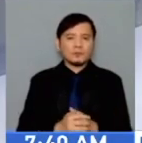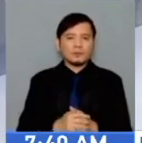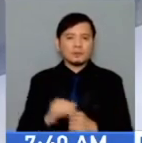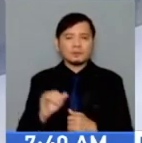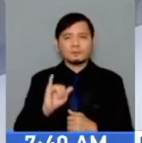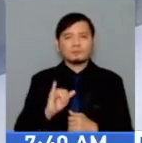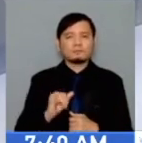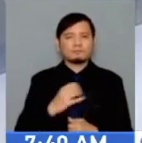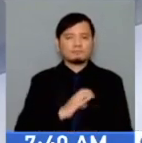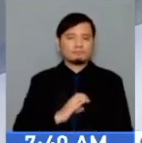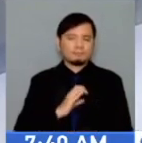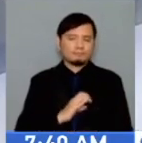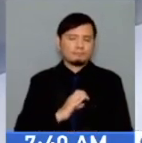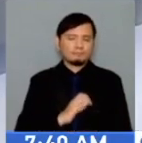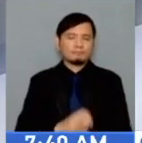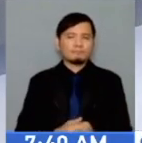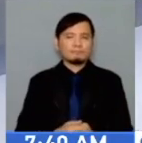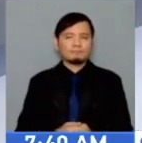po.